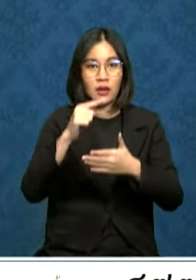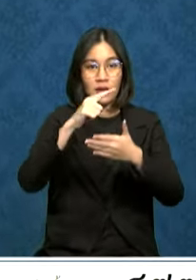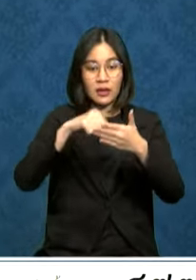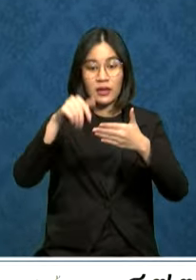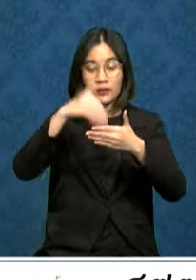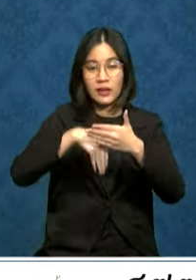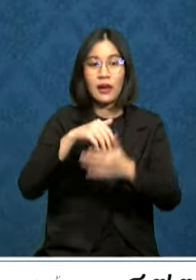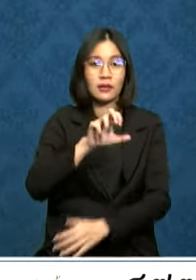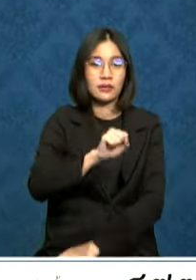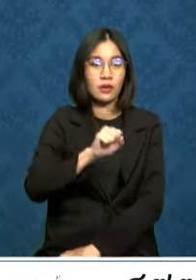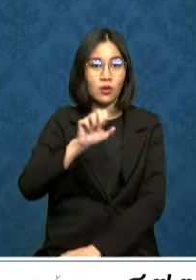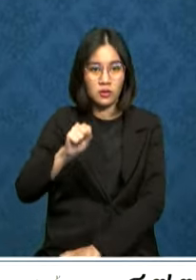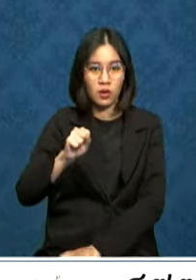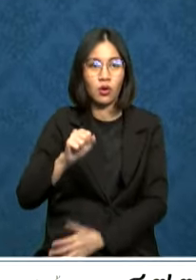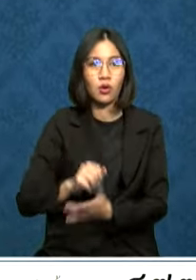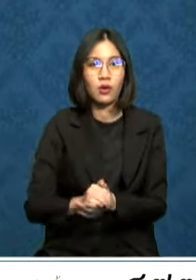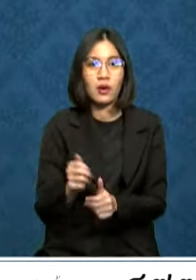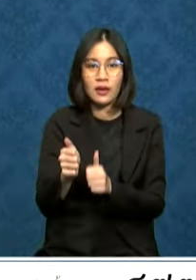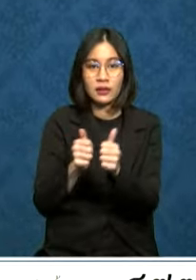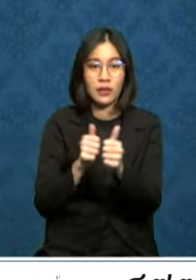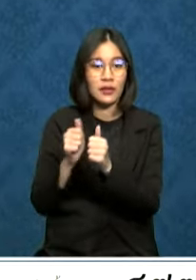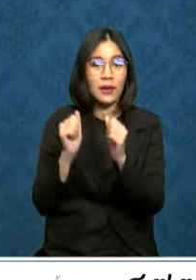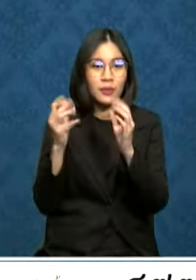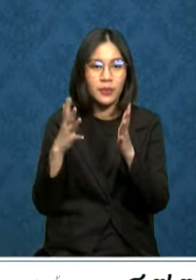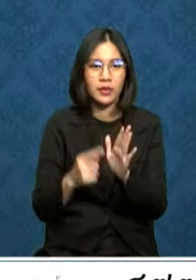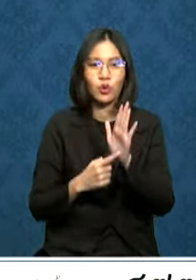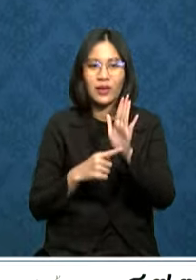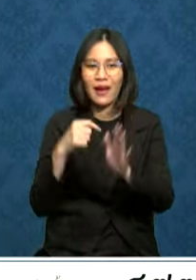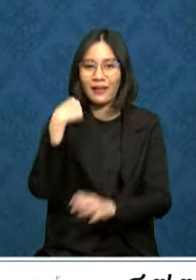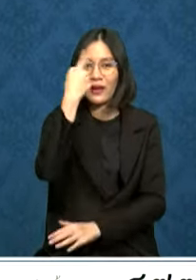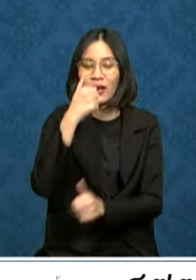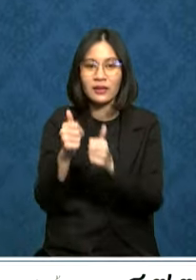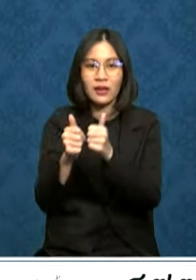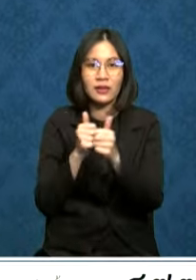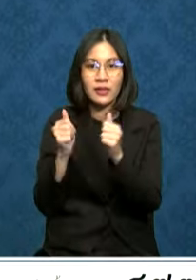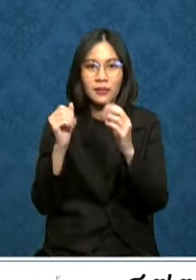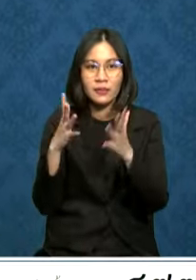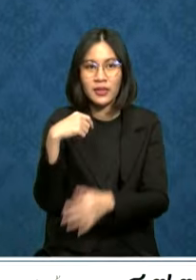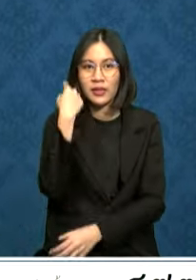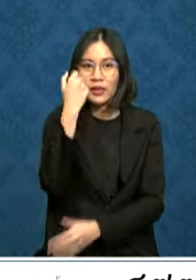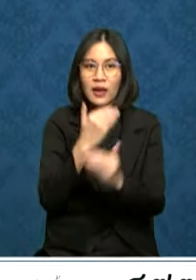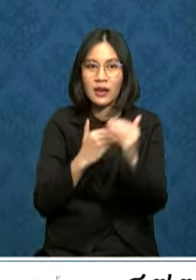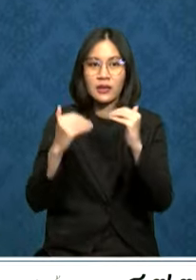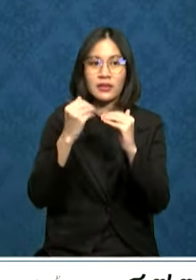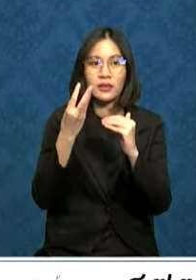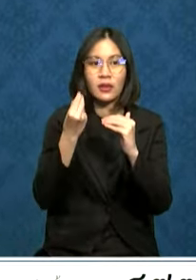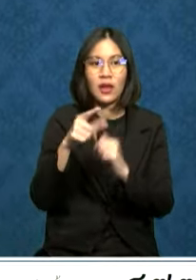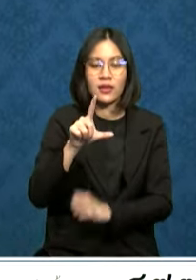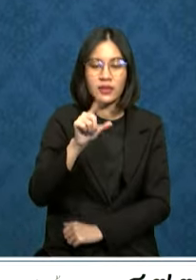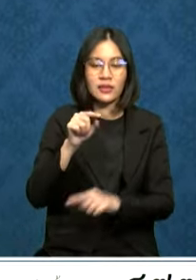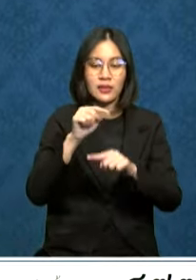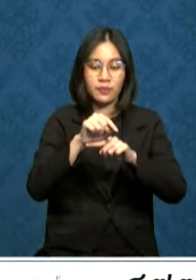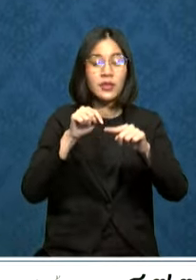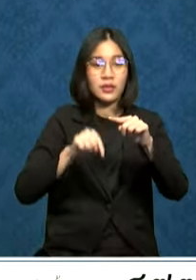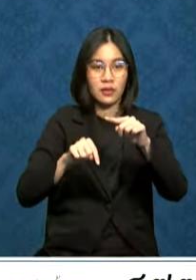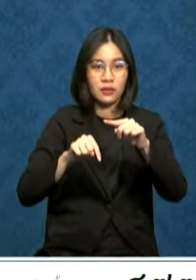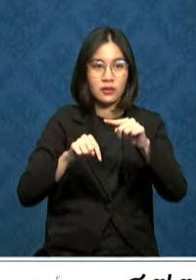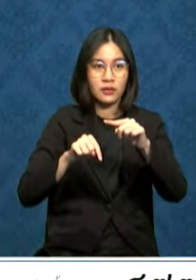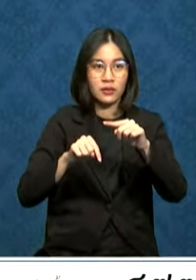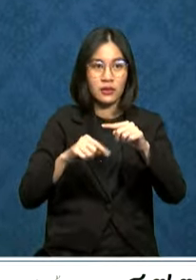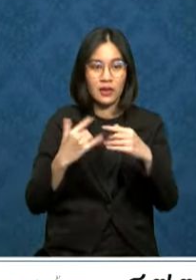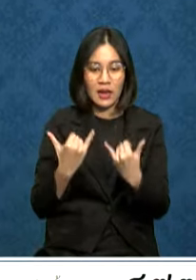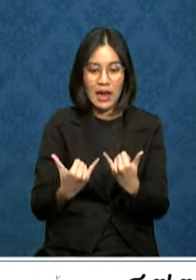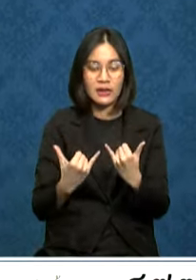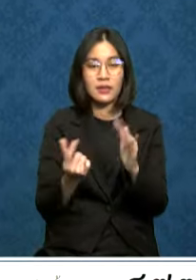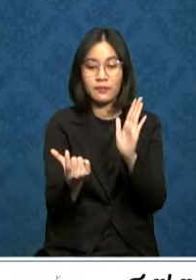ๆ ไม่มีคู่แข่งสมมตวไมมใครเลย คนทมาใช้สิิตตองมีอย่างน้อย 20%อัี้ย